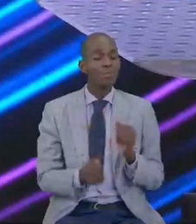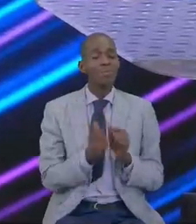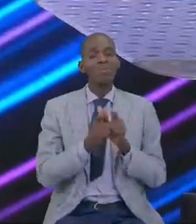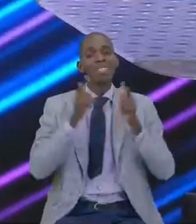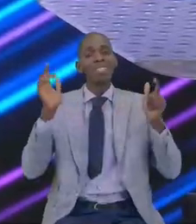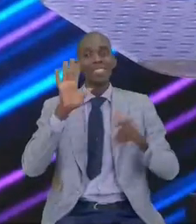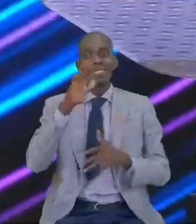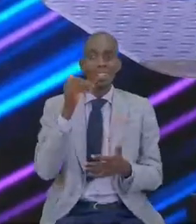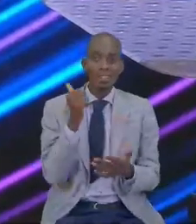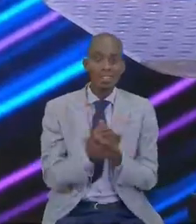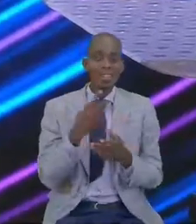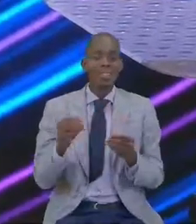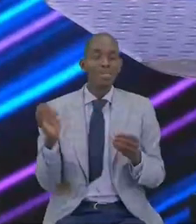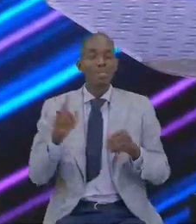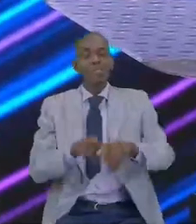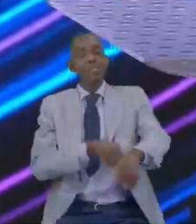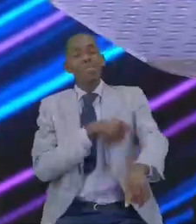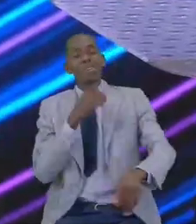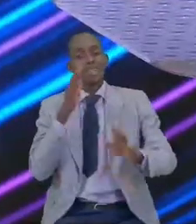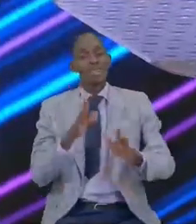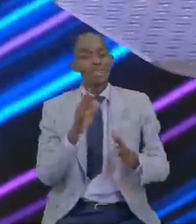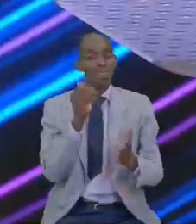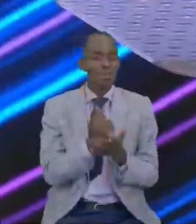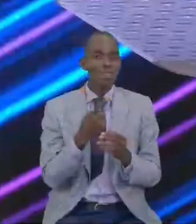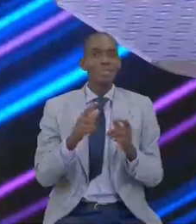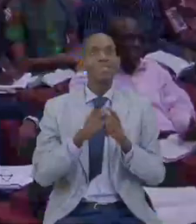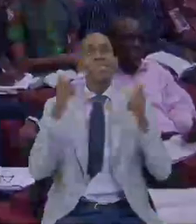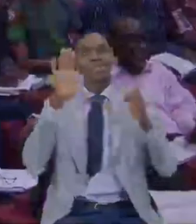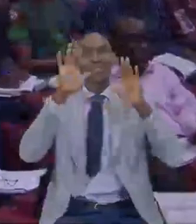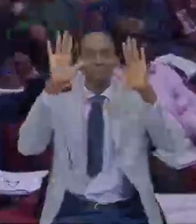amen, plus haut ton amen, plus tes miracles.